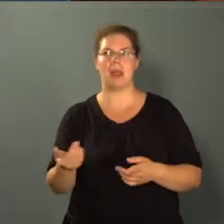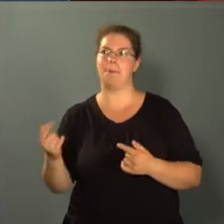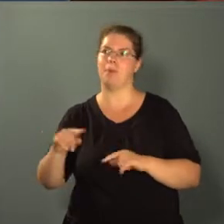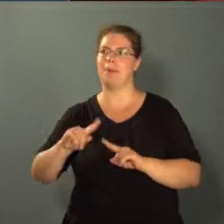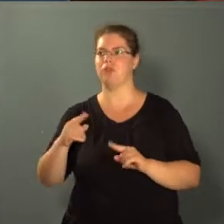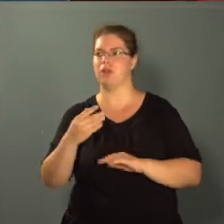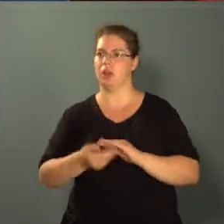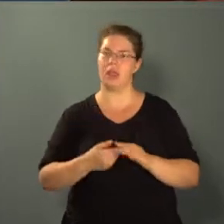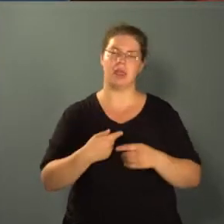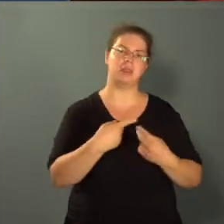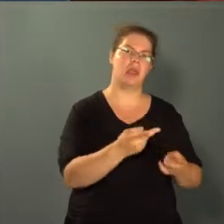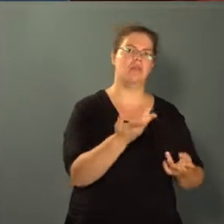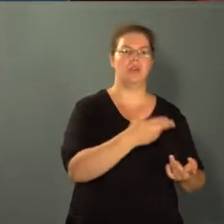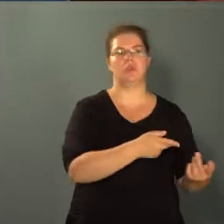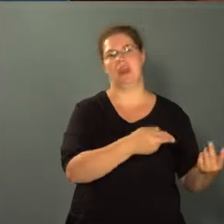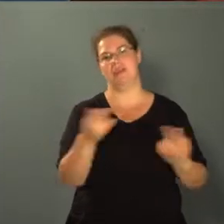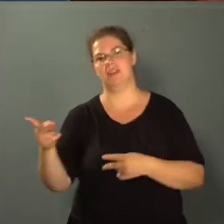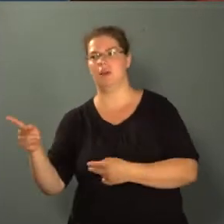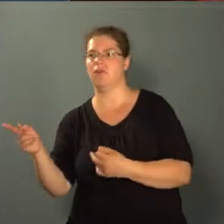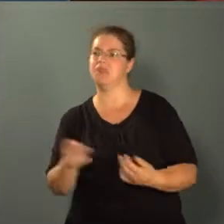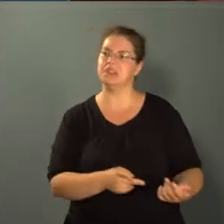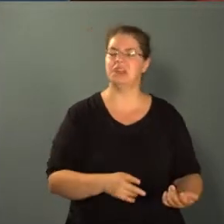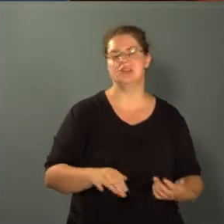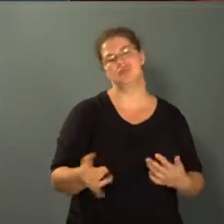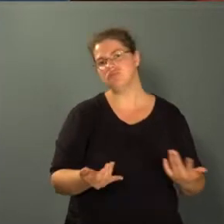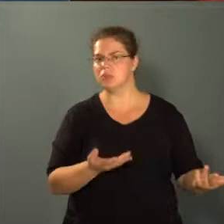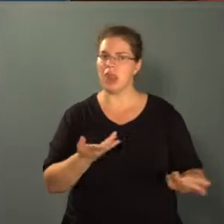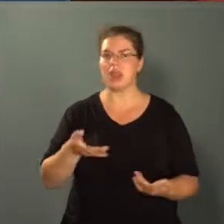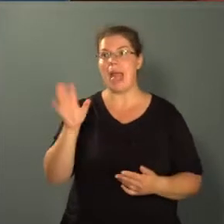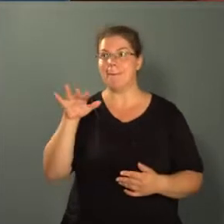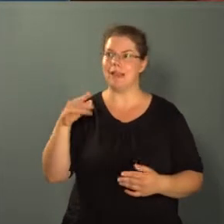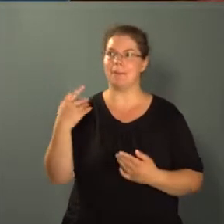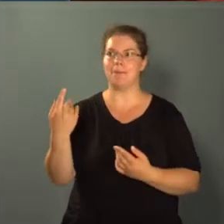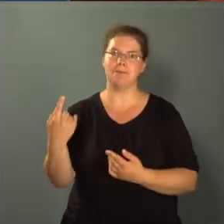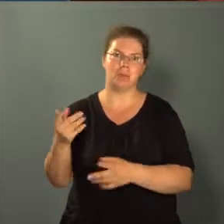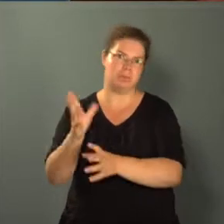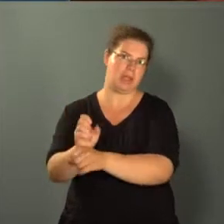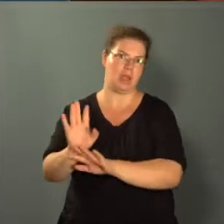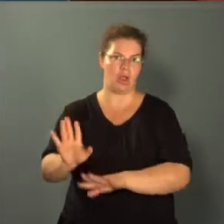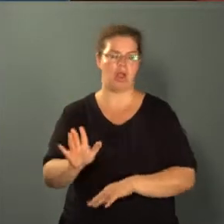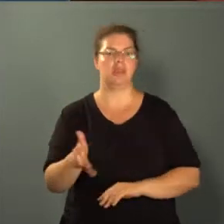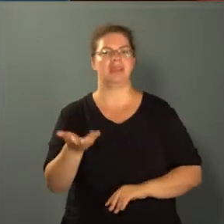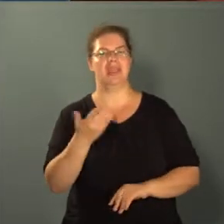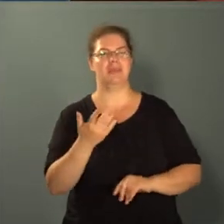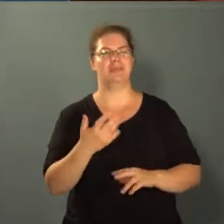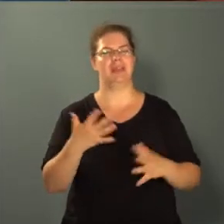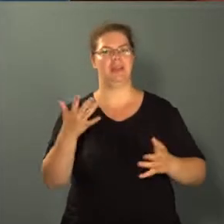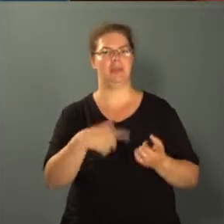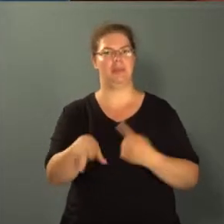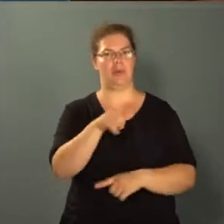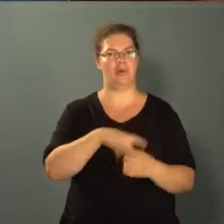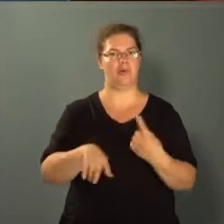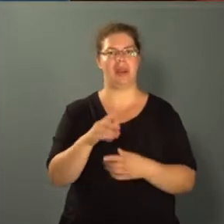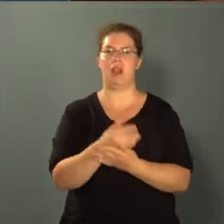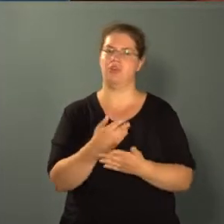helyette másikat, vagy hogyha elvisz, akkor vissza is hoz. Tehát igen, elvileg meg is tarthatja, de azt gondolom ahhoz, hogy minél nagyobb